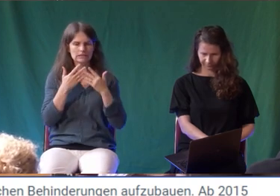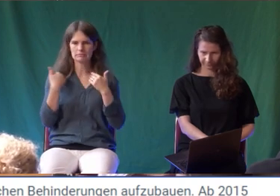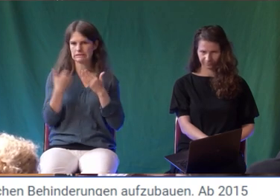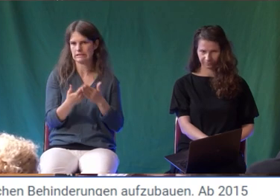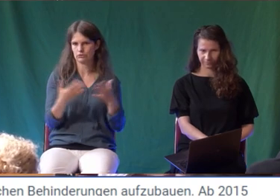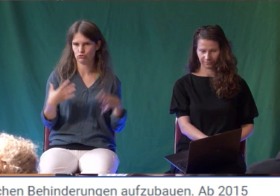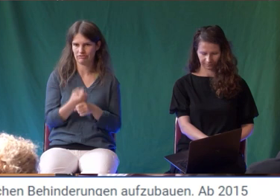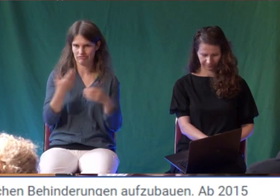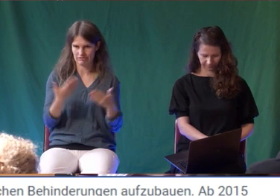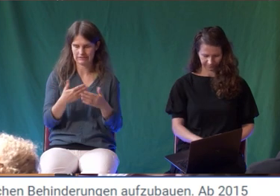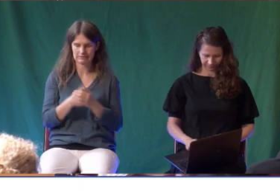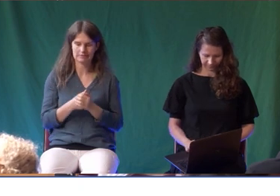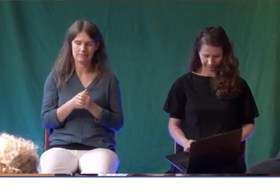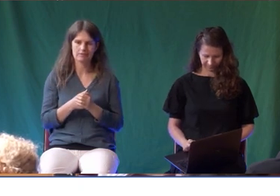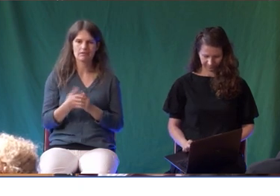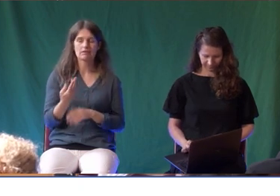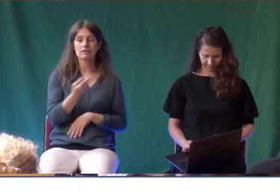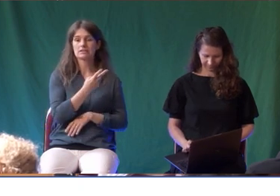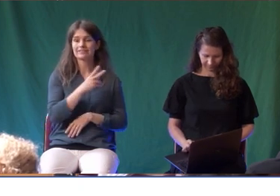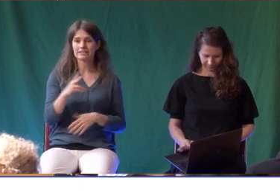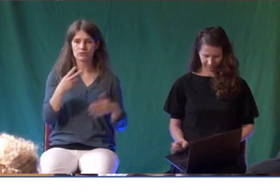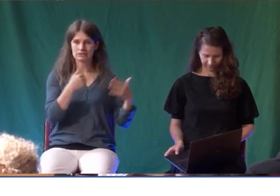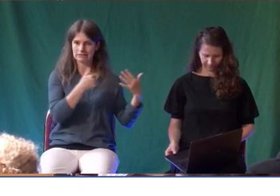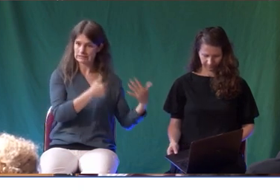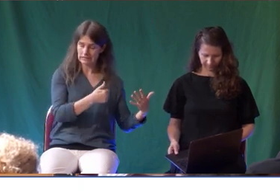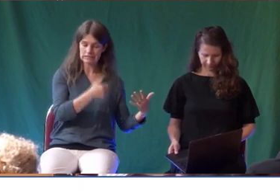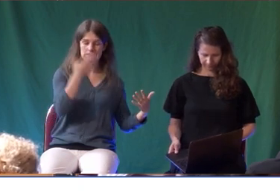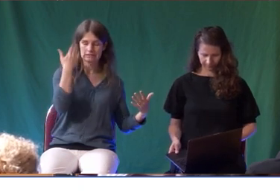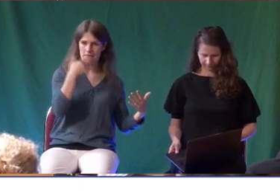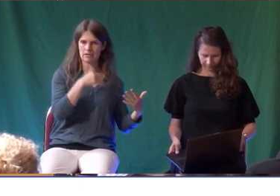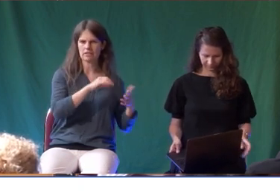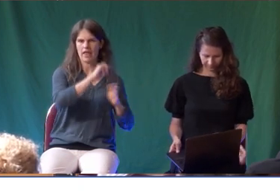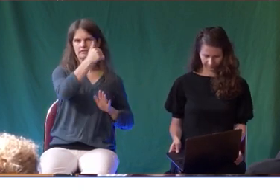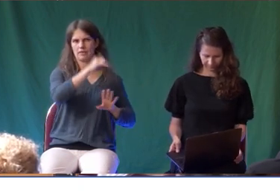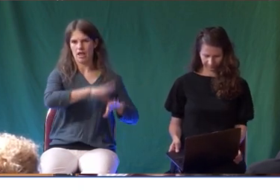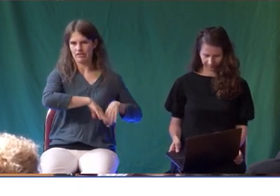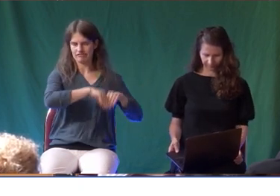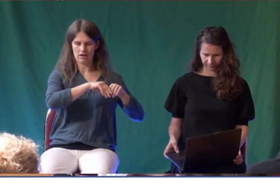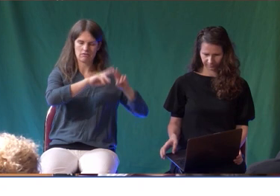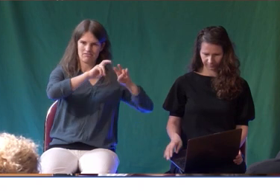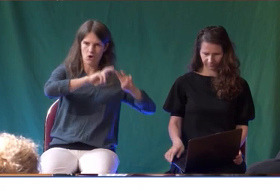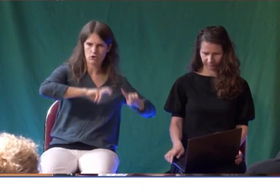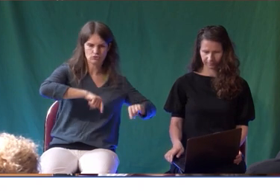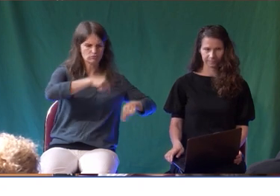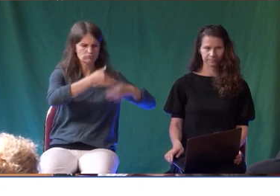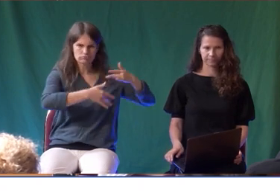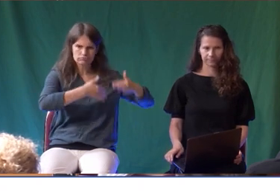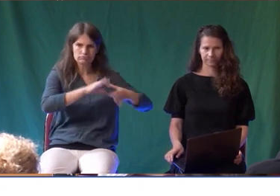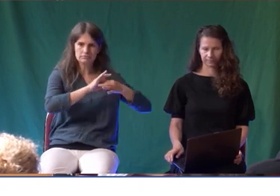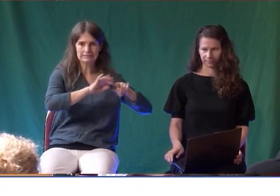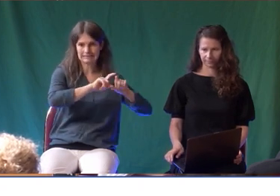im Jahr 2006 gab es erste Forschungsarbeiten über unterstützte